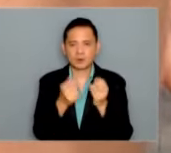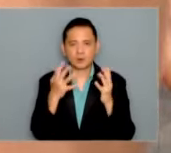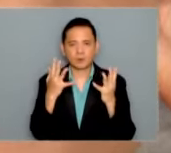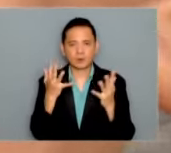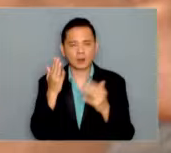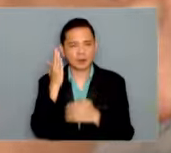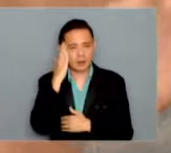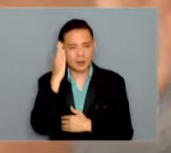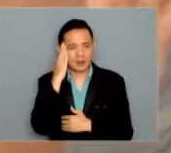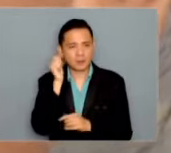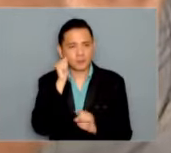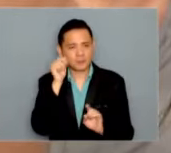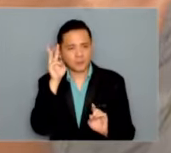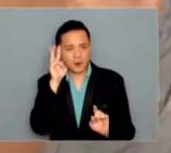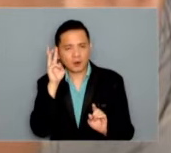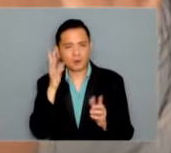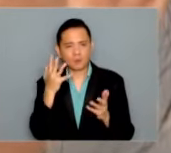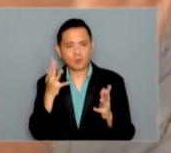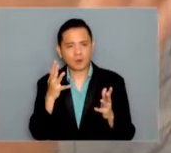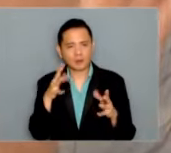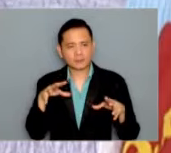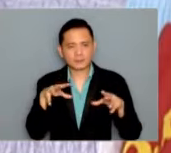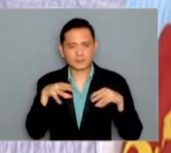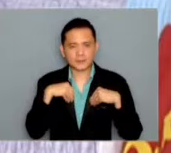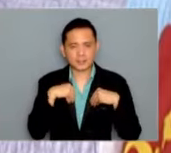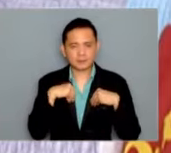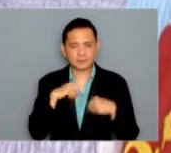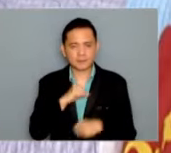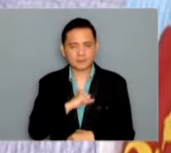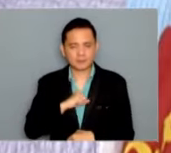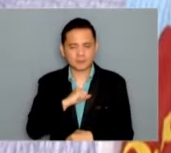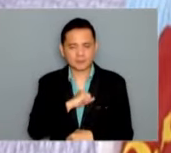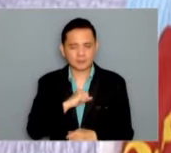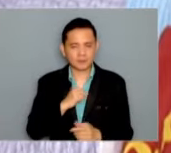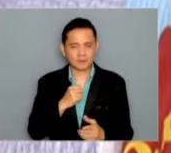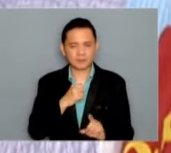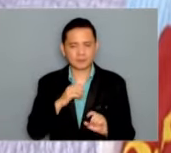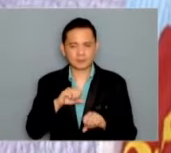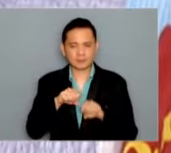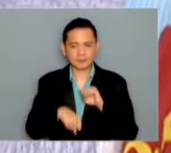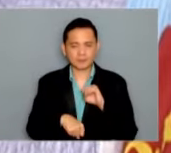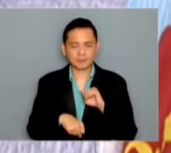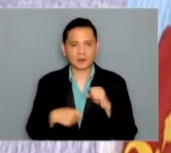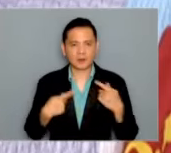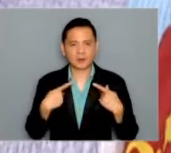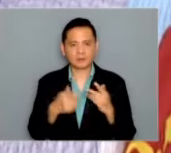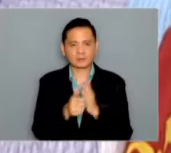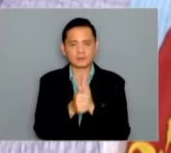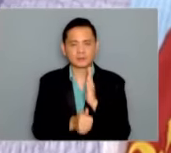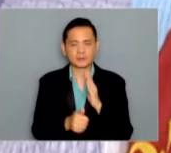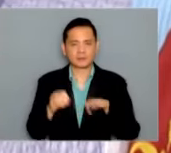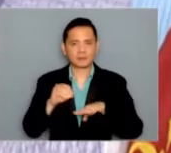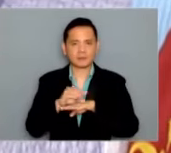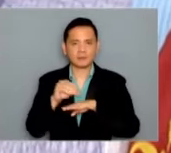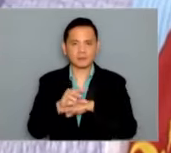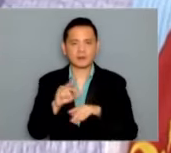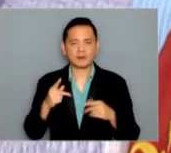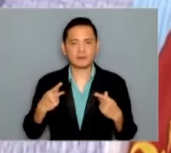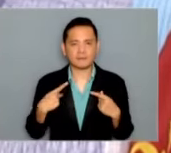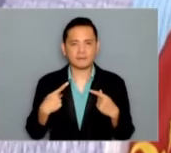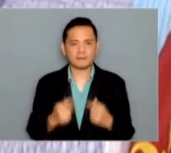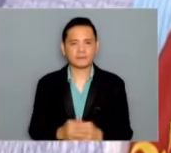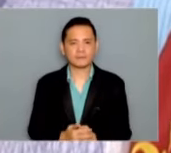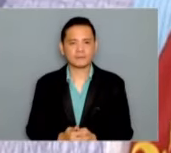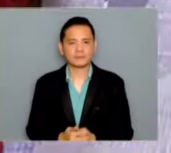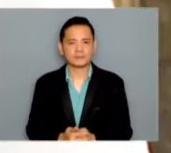na inaasahan kapag sila ay nagdadalamhati. May payo ang isang eksperto sa mga dumaraan dito tulad ni Marites.